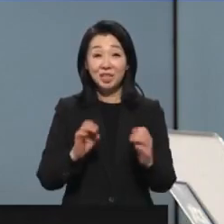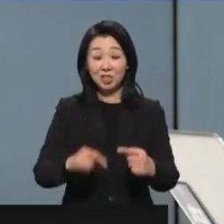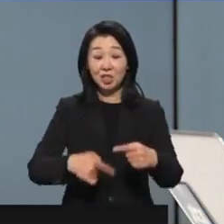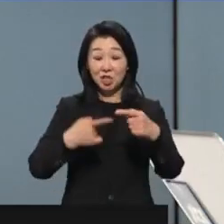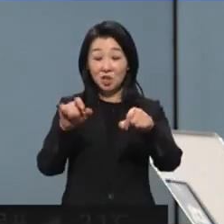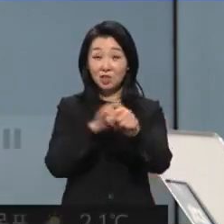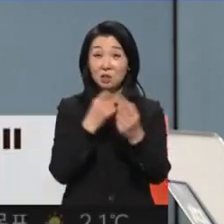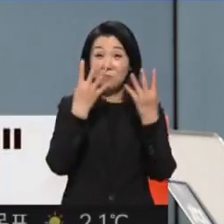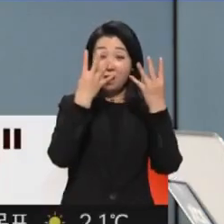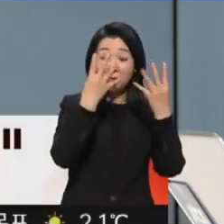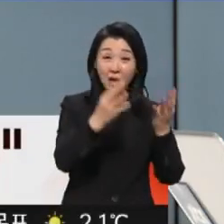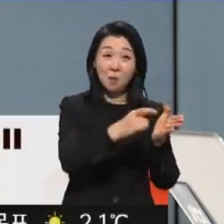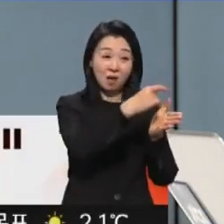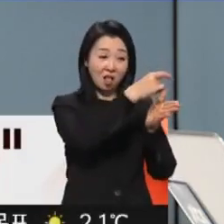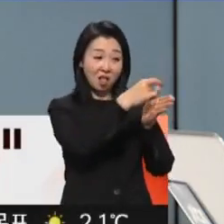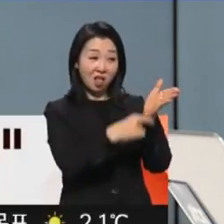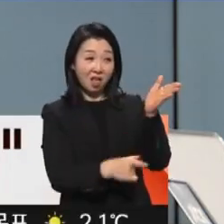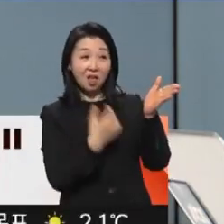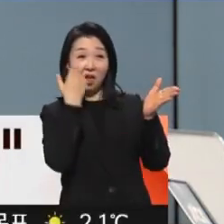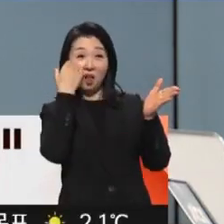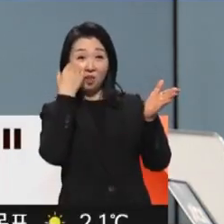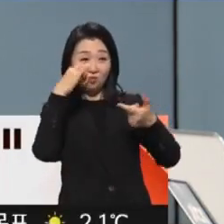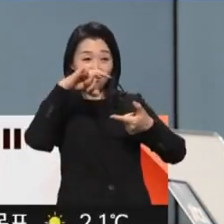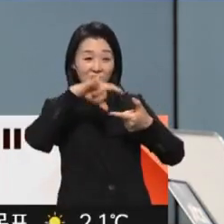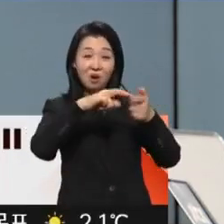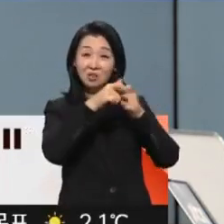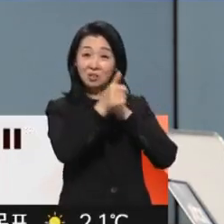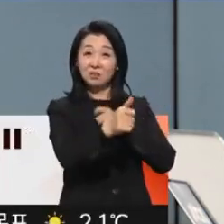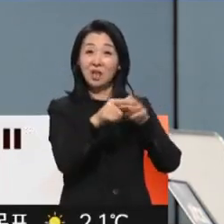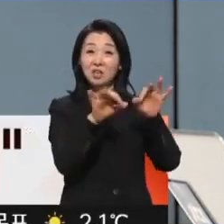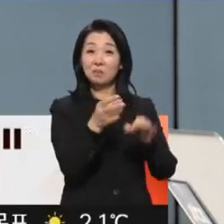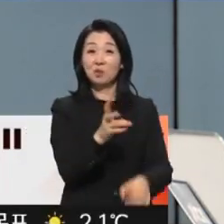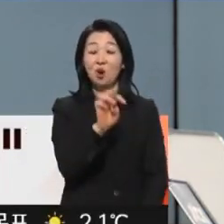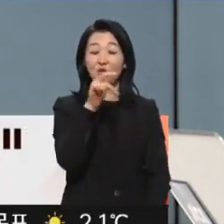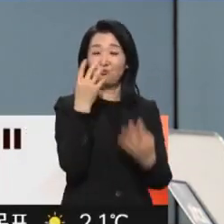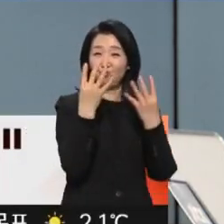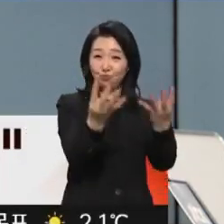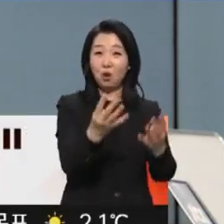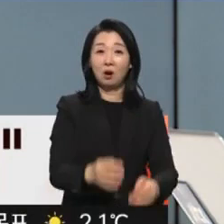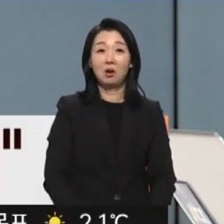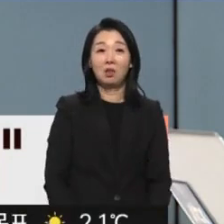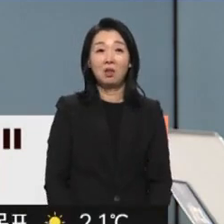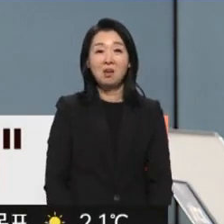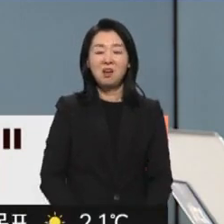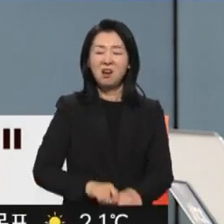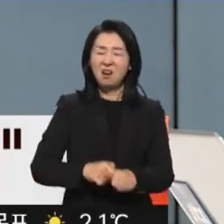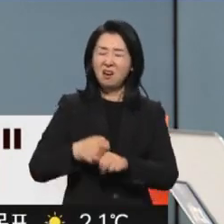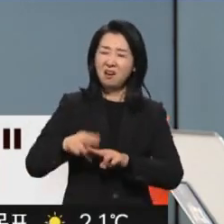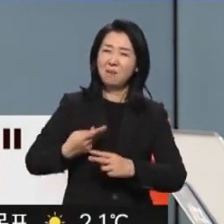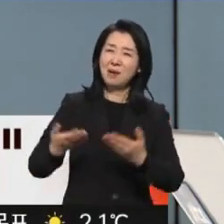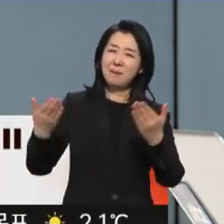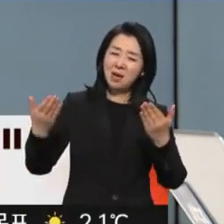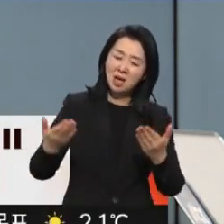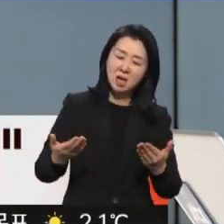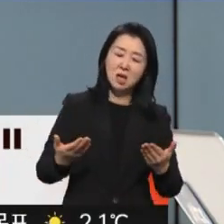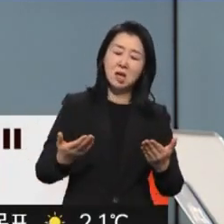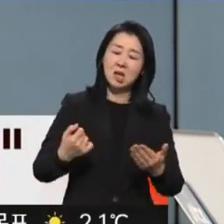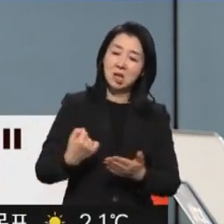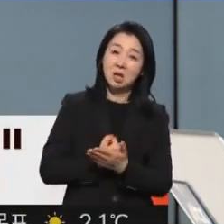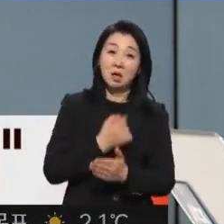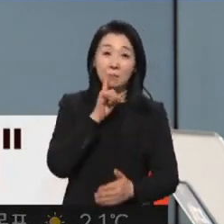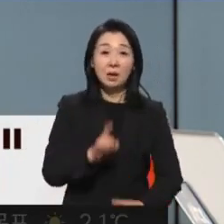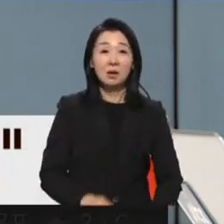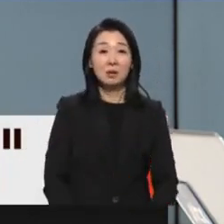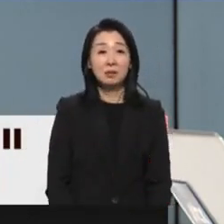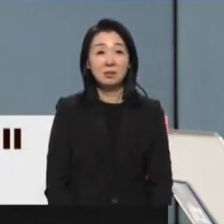신년 특별 사면 명단에 포함된 김경수 전 경남지사가 출소를 했습니다. 김 전 지사는 억지 선물을 받았다며 사면 조치에 유감을